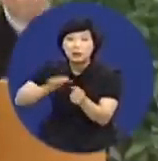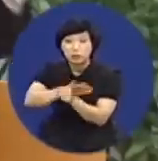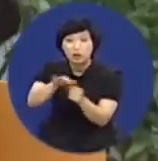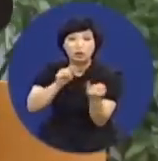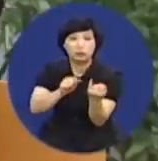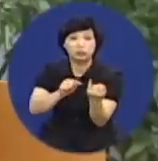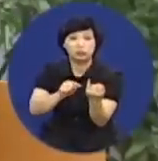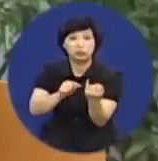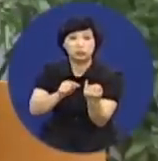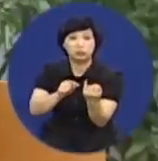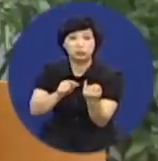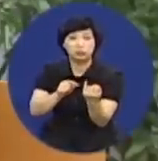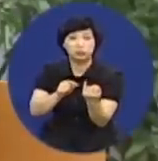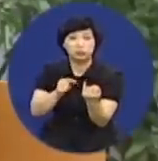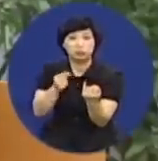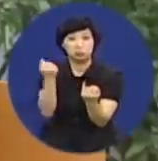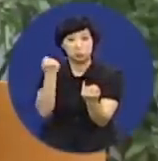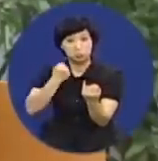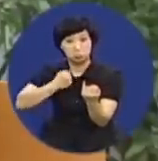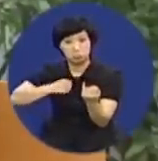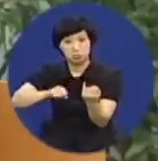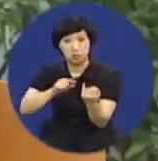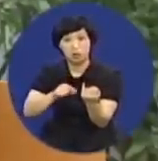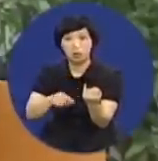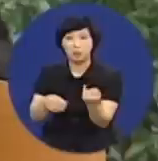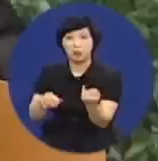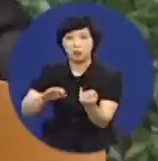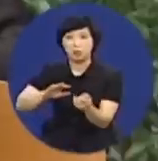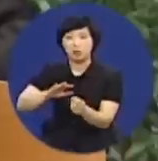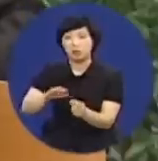神様の愛を正面から無視して、